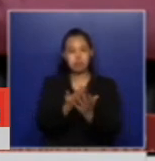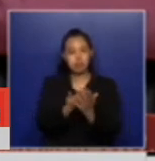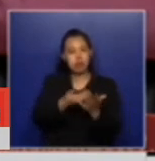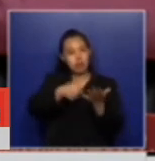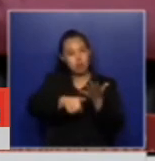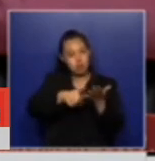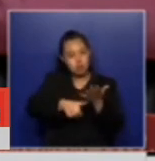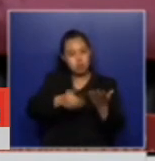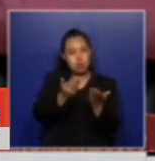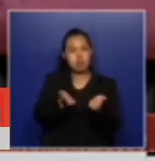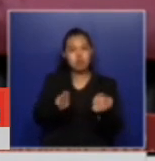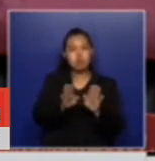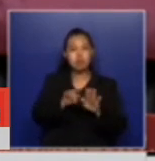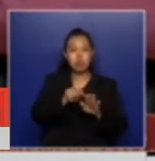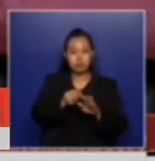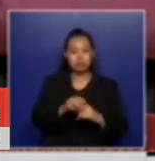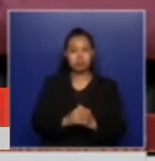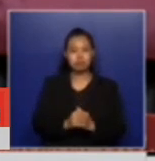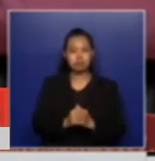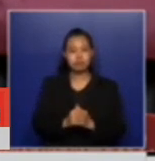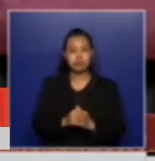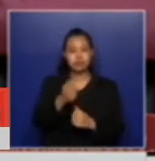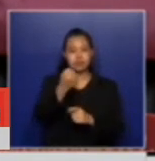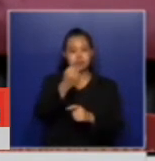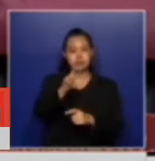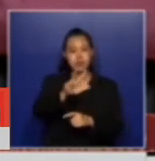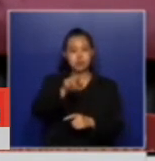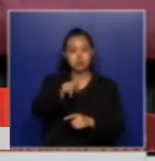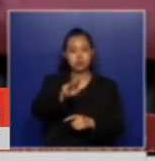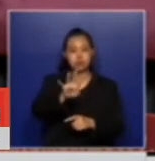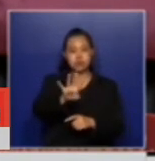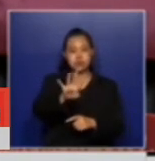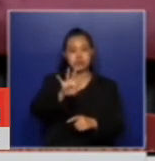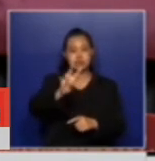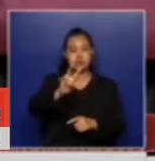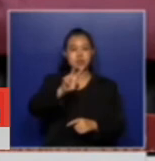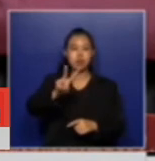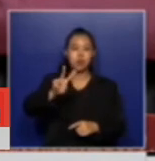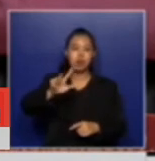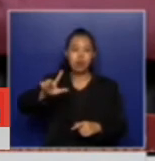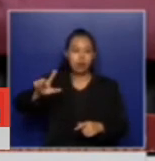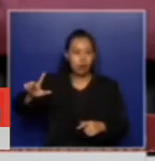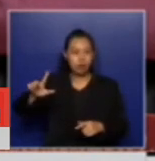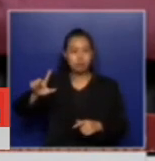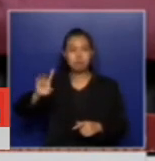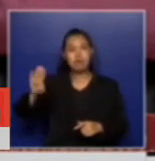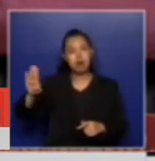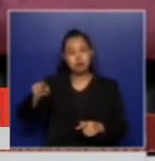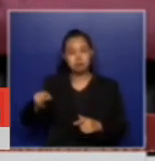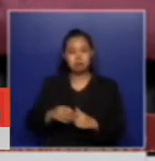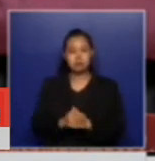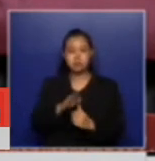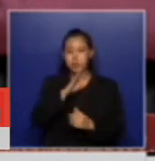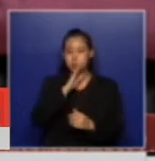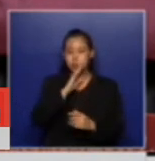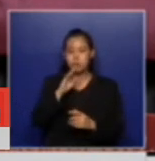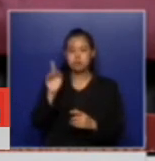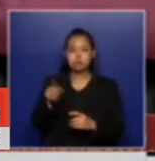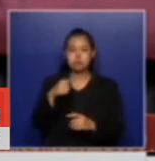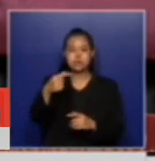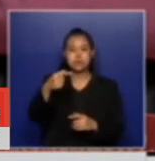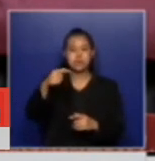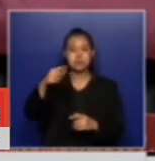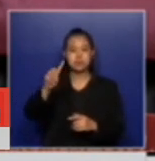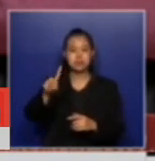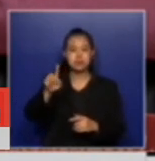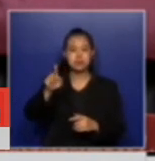หนี้ครัวเรือนเนี่ยนะครับ 13.472 ล้านล้านบาท ถ้า GDP ปีหน้าติดลบร้อยละ